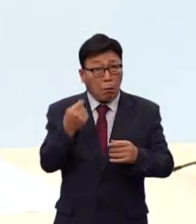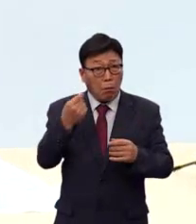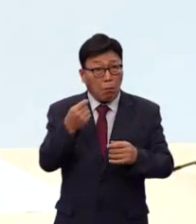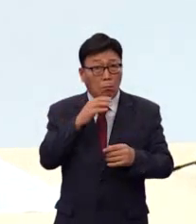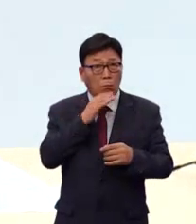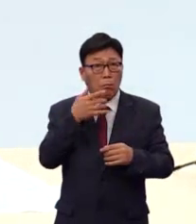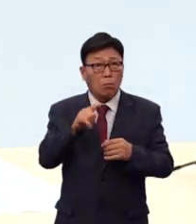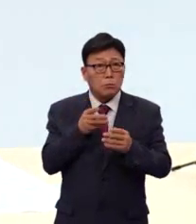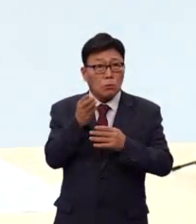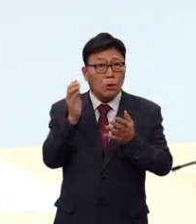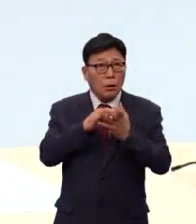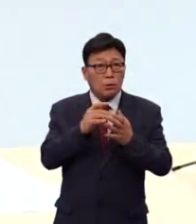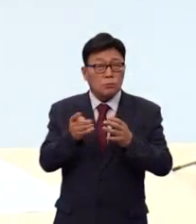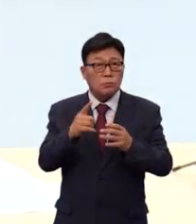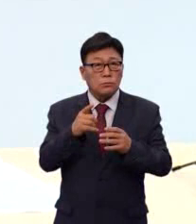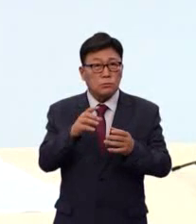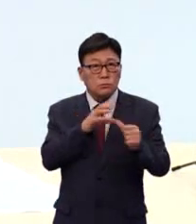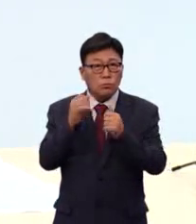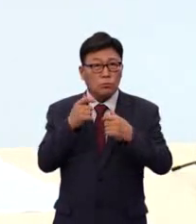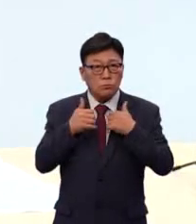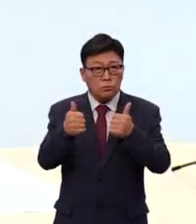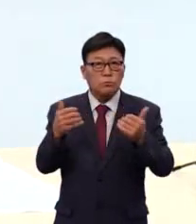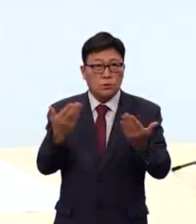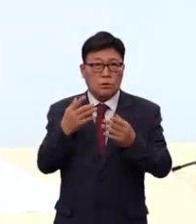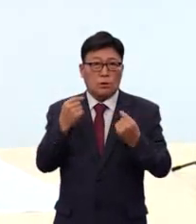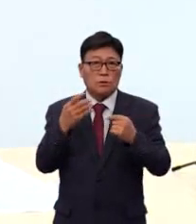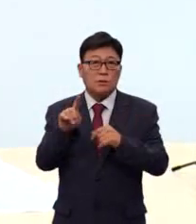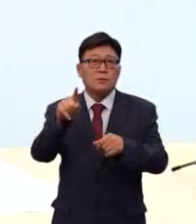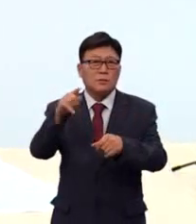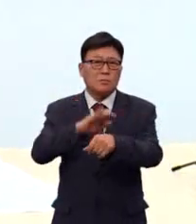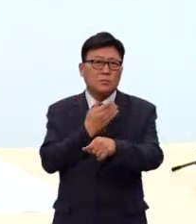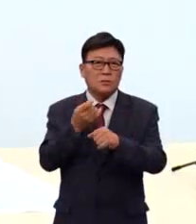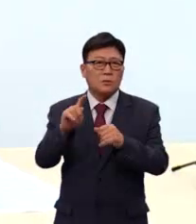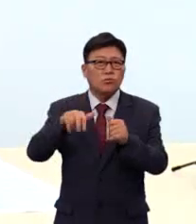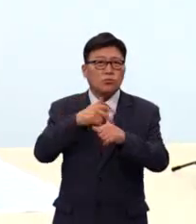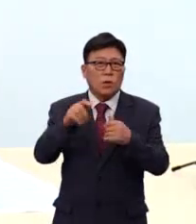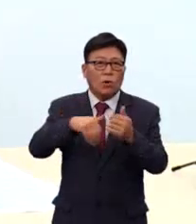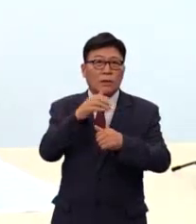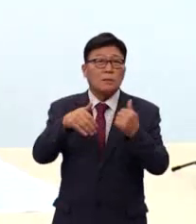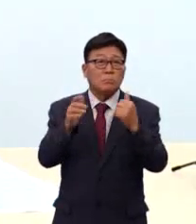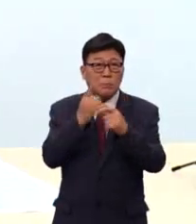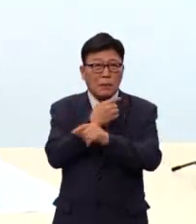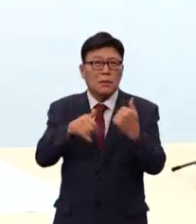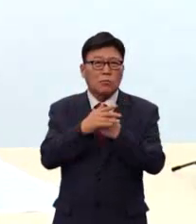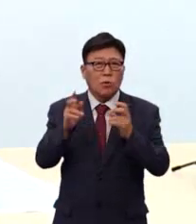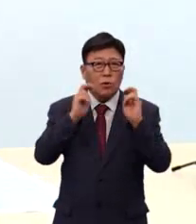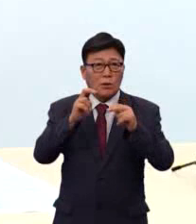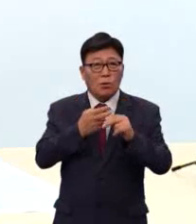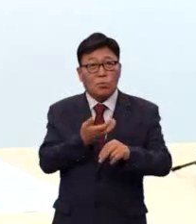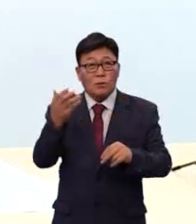같아요. 전공까지 살려서 열심히 살아오신 것 같아요. 네. 근데 내 잘못이 아닌데 주변 환경이 바뀌어서 회사를 옮겨야 하니까